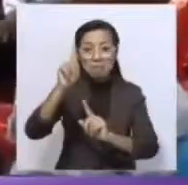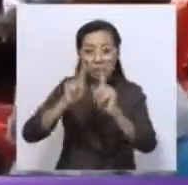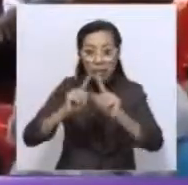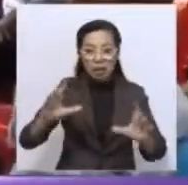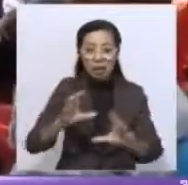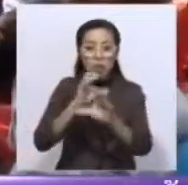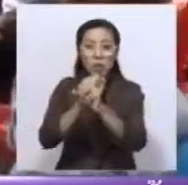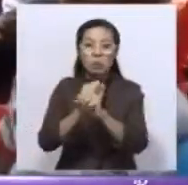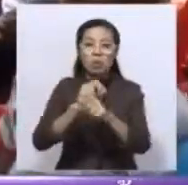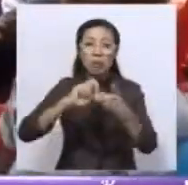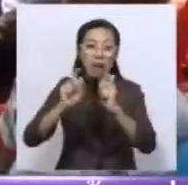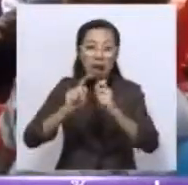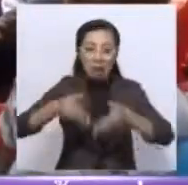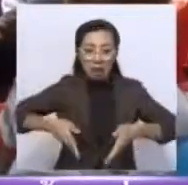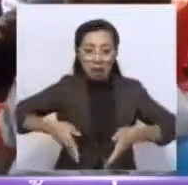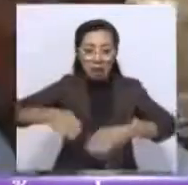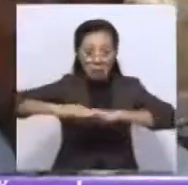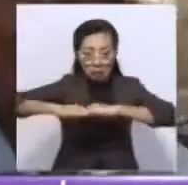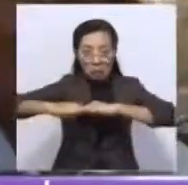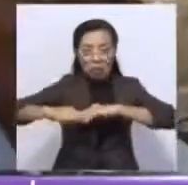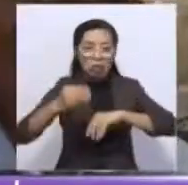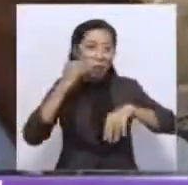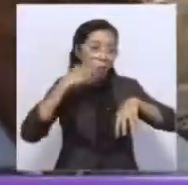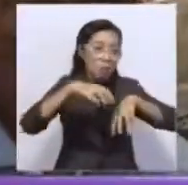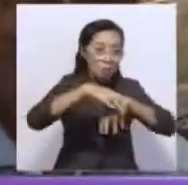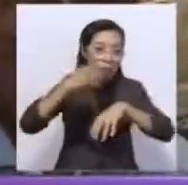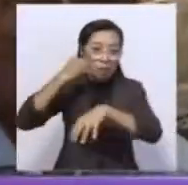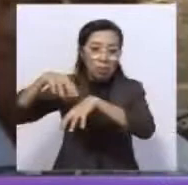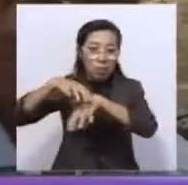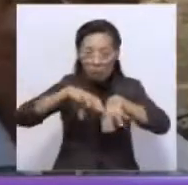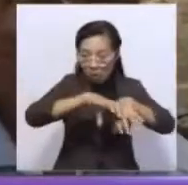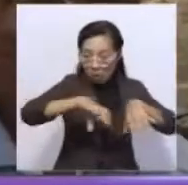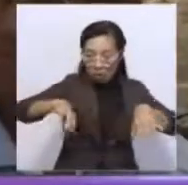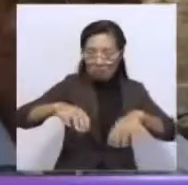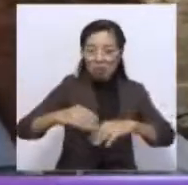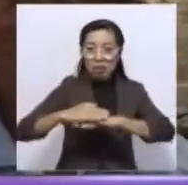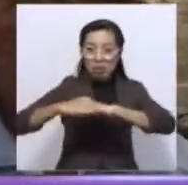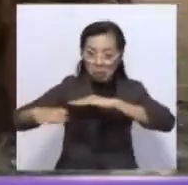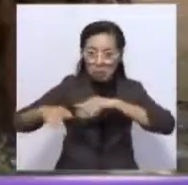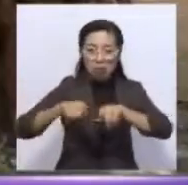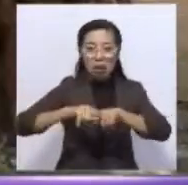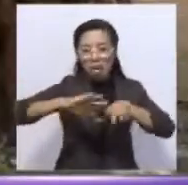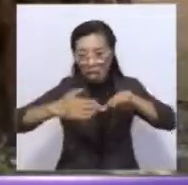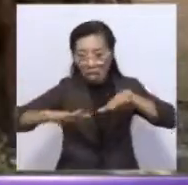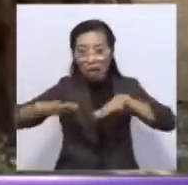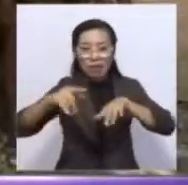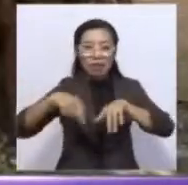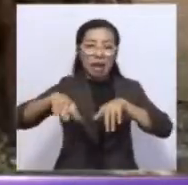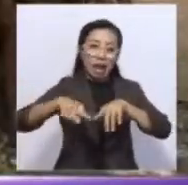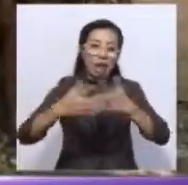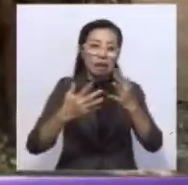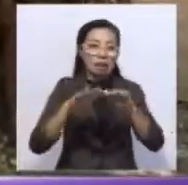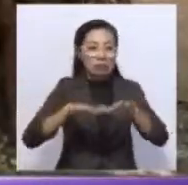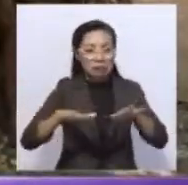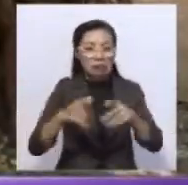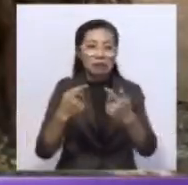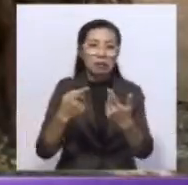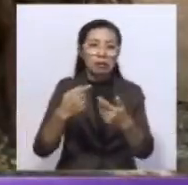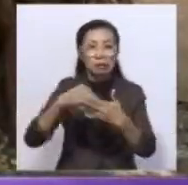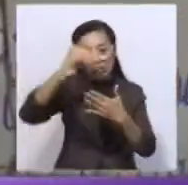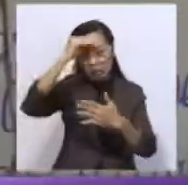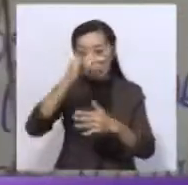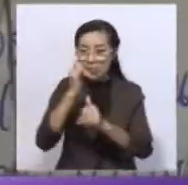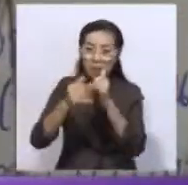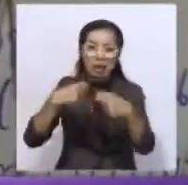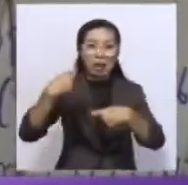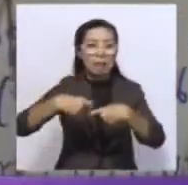เรื่องหลักคือถนนหนทางสัญจรระหว่างหมู่บ้านทางดินแดงสลับกับคอนกรีตที่เป็นหลุมเป็นบ่อลูกเล็กเด็กนักเรียนไปมาเปื้อนเปื้อน